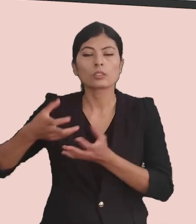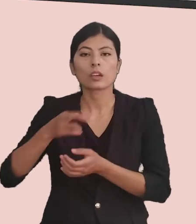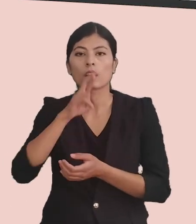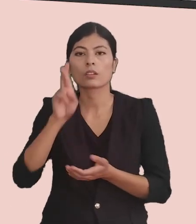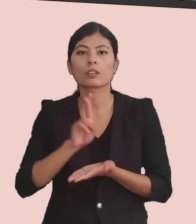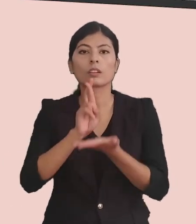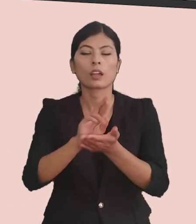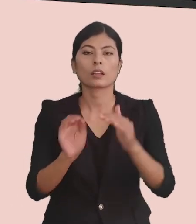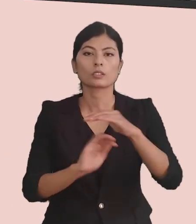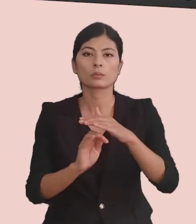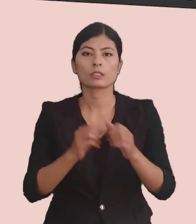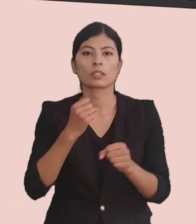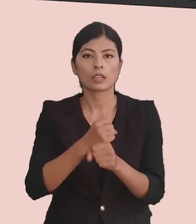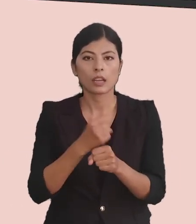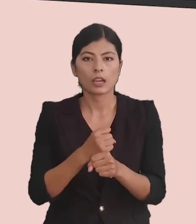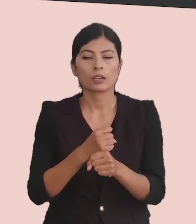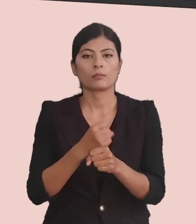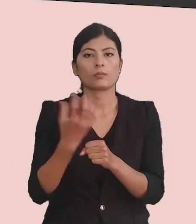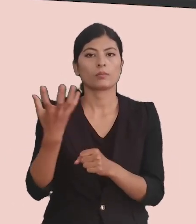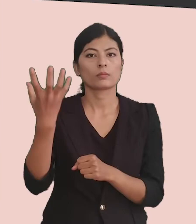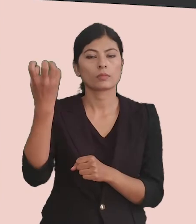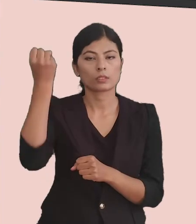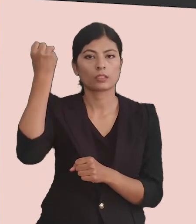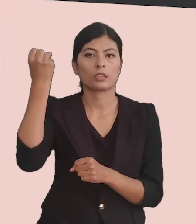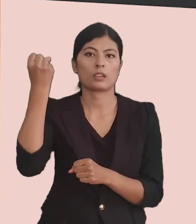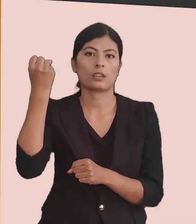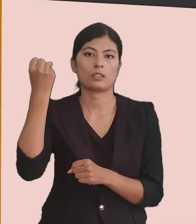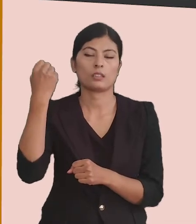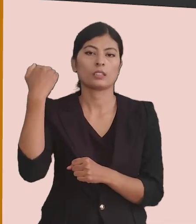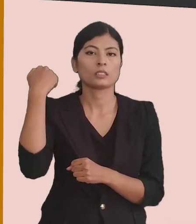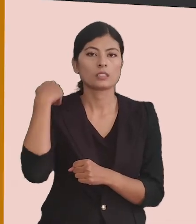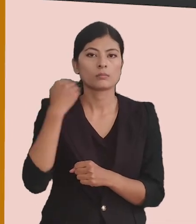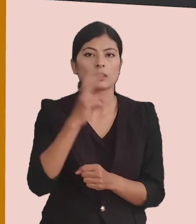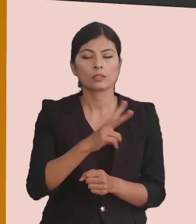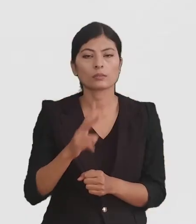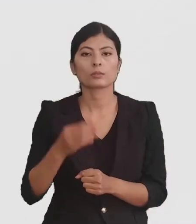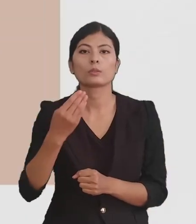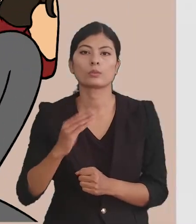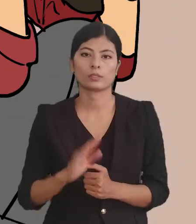के काम, कर्तव्य आ अधिकार एहन किस्म के रहल है।